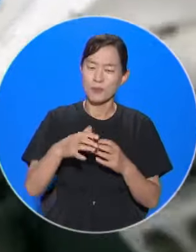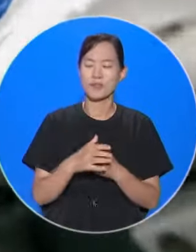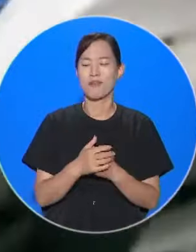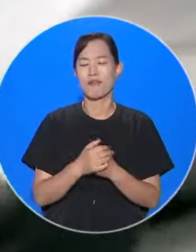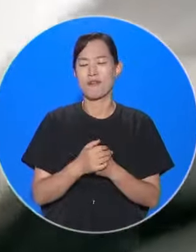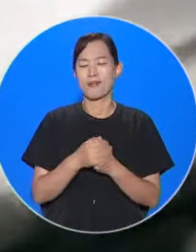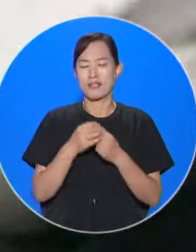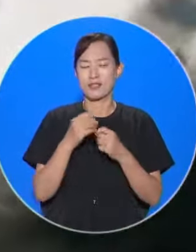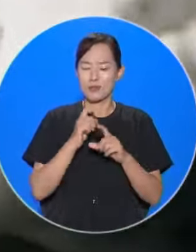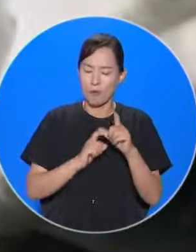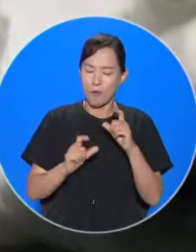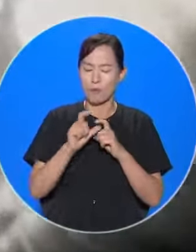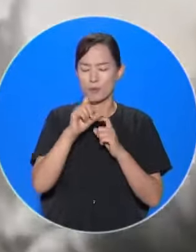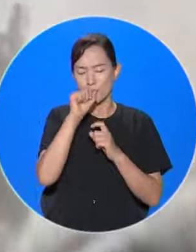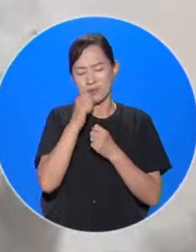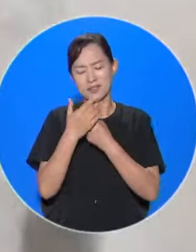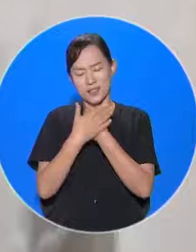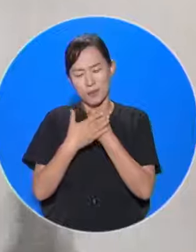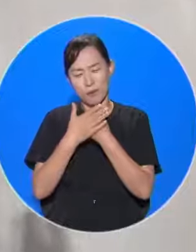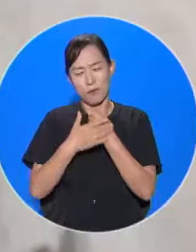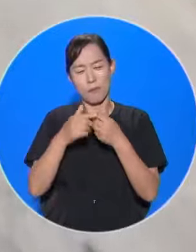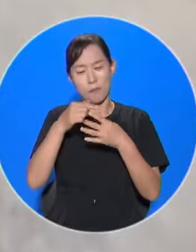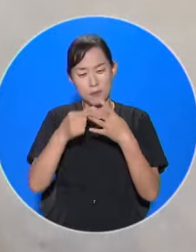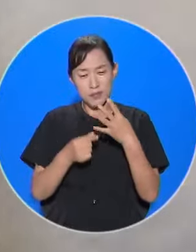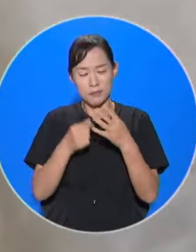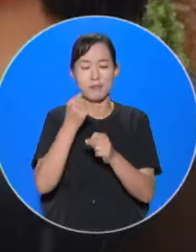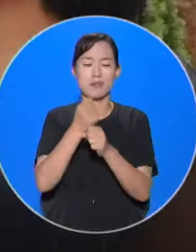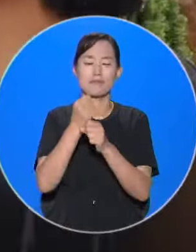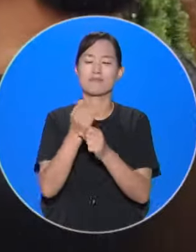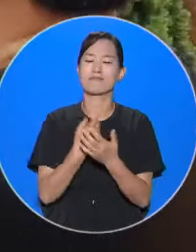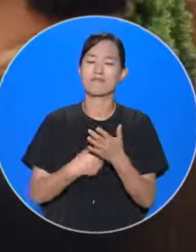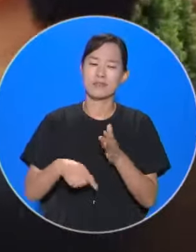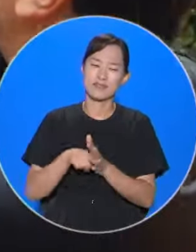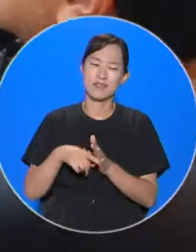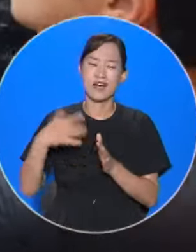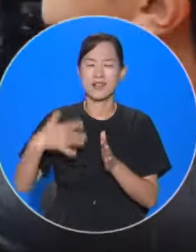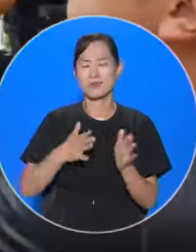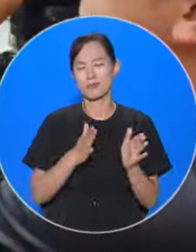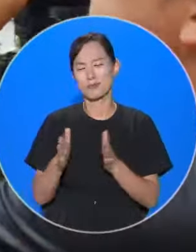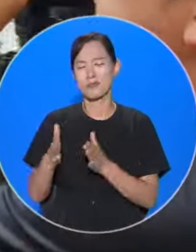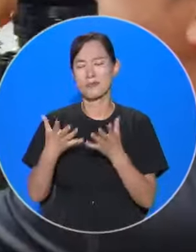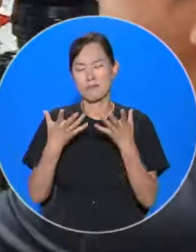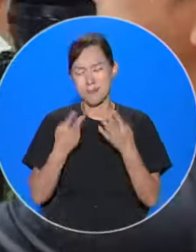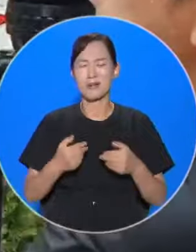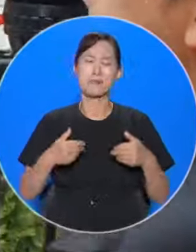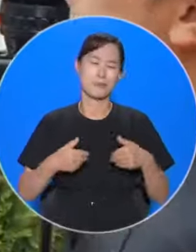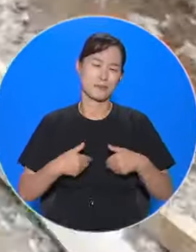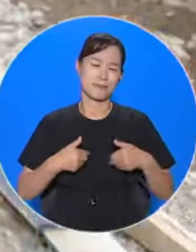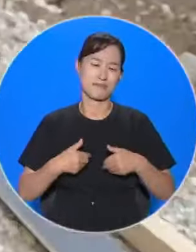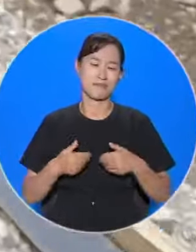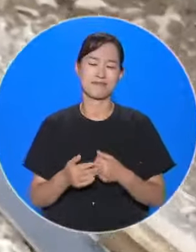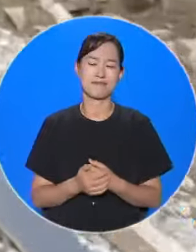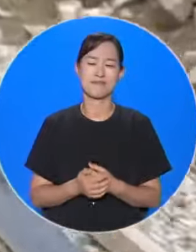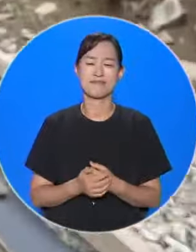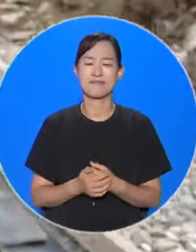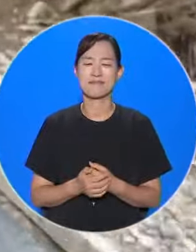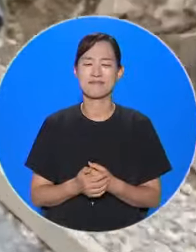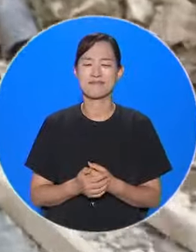더욱 풍성하고 은혜로운 복음 컨텐츠를 만들기 위해서는 아직 준비하고 채워야 할 것이 많은